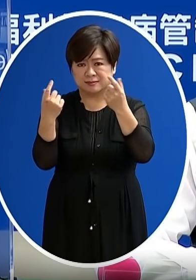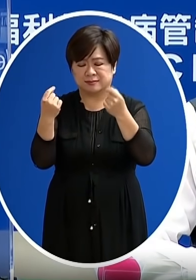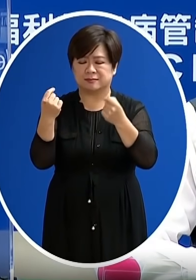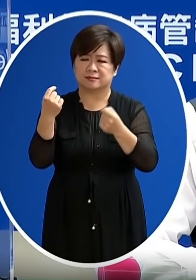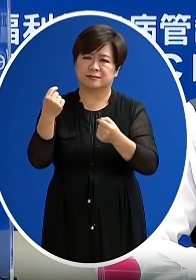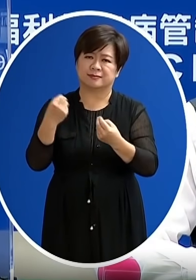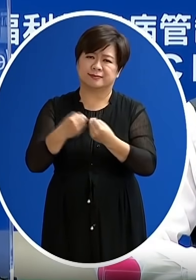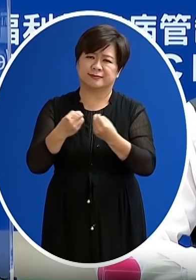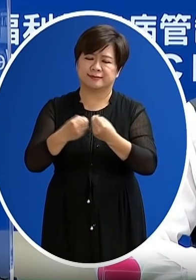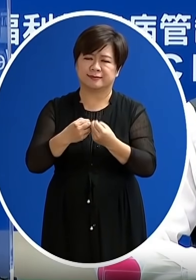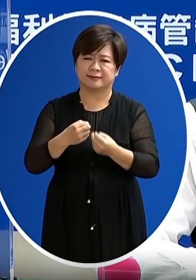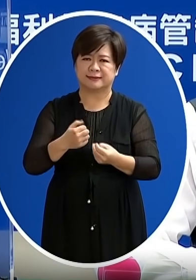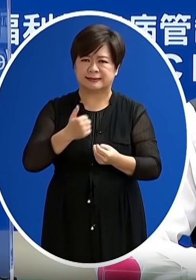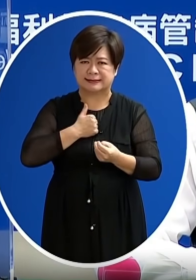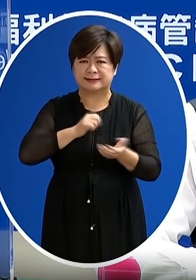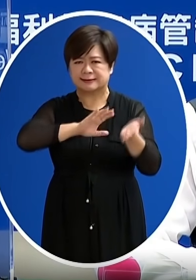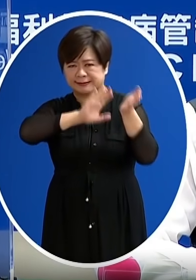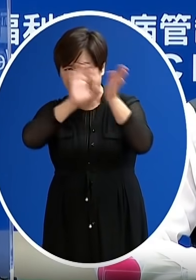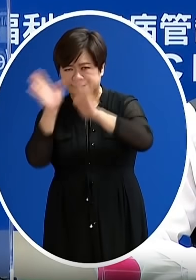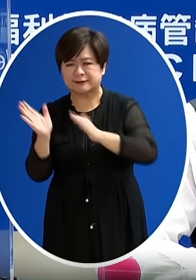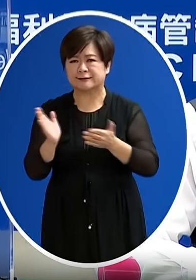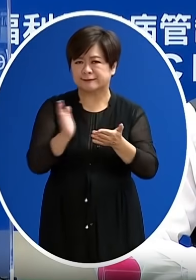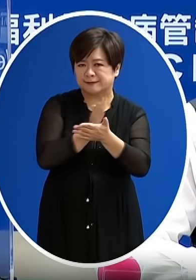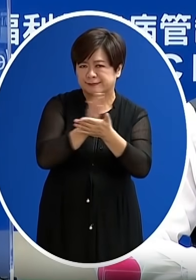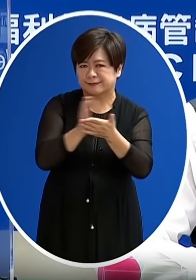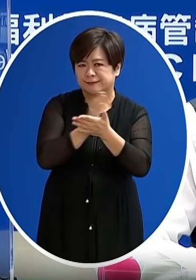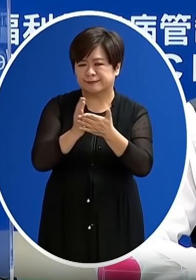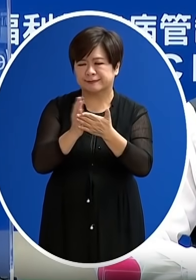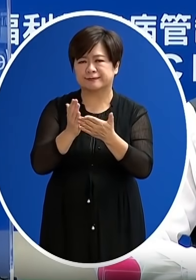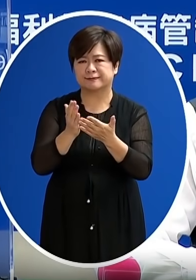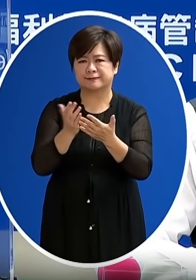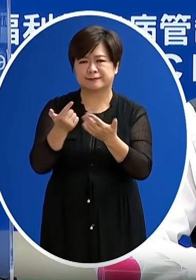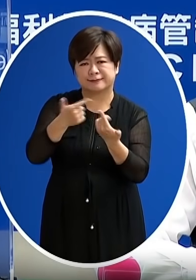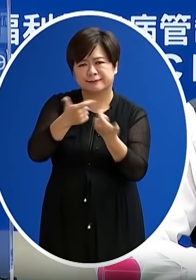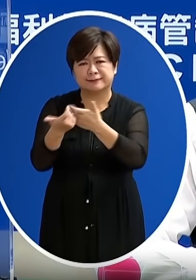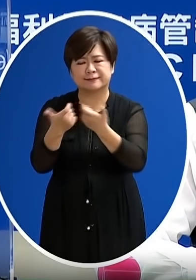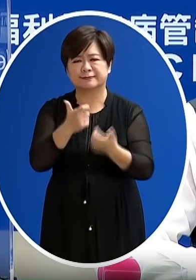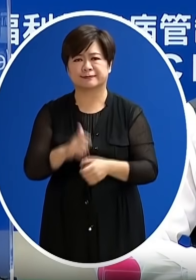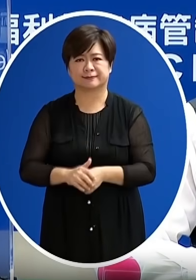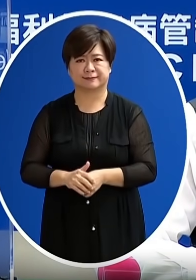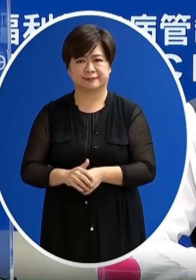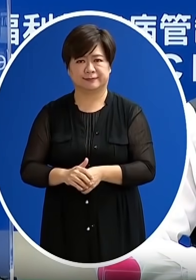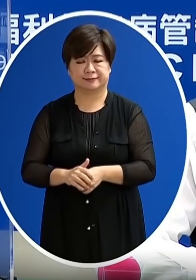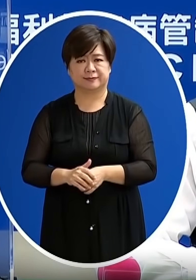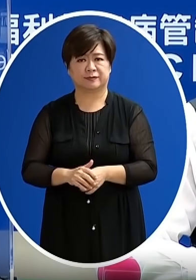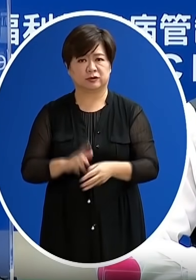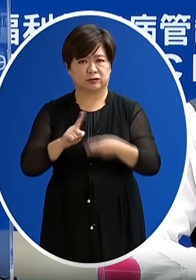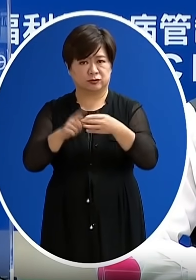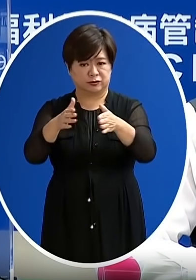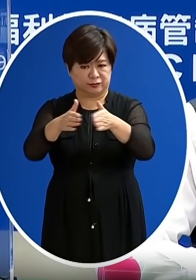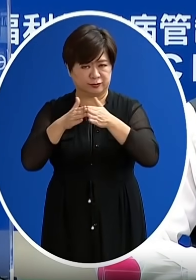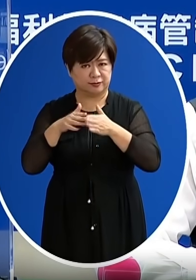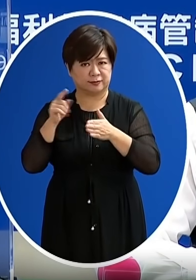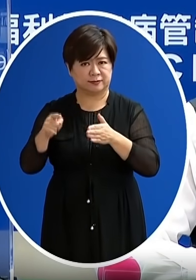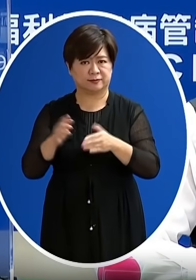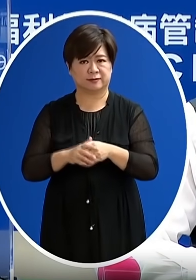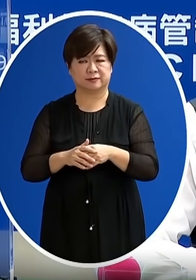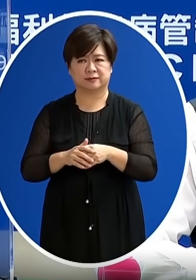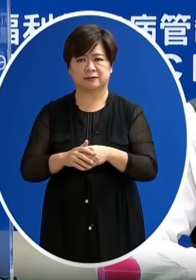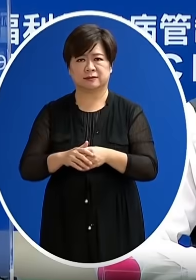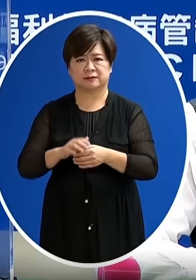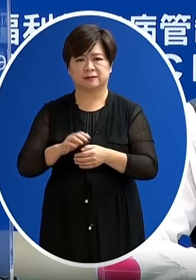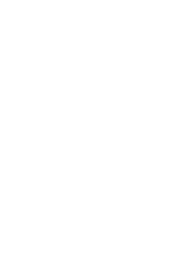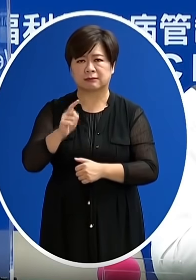据事实上的需要，然后去做一些调配。好，那主要留下来都凑成一个整数，我没有这样